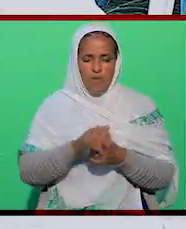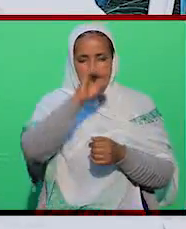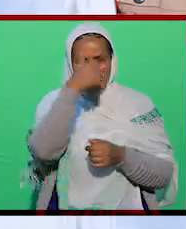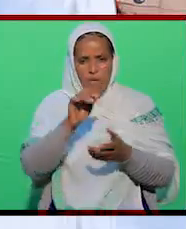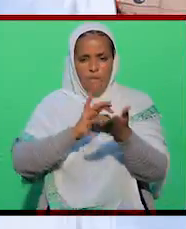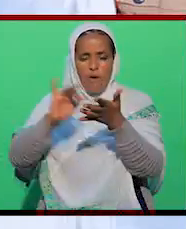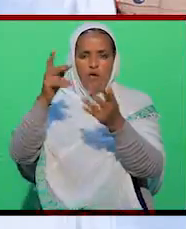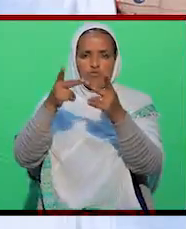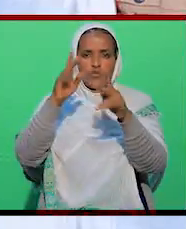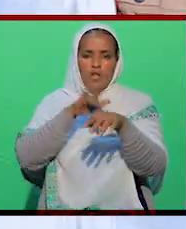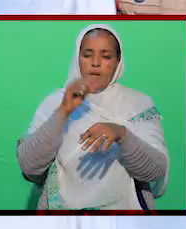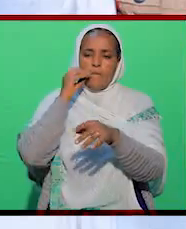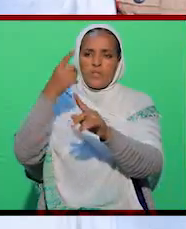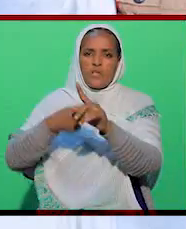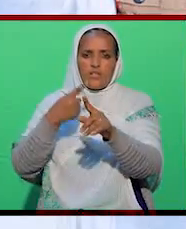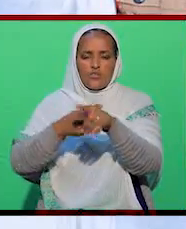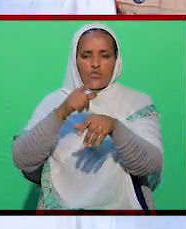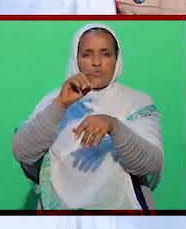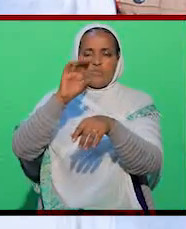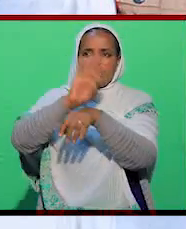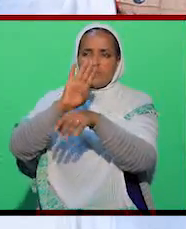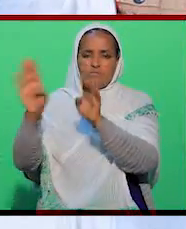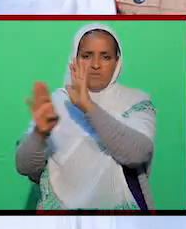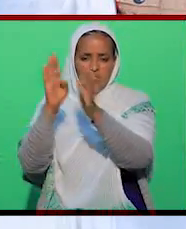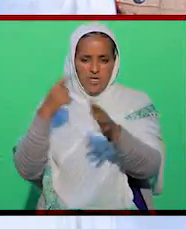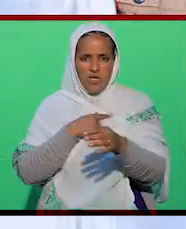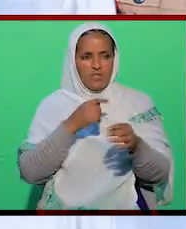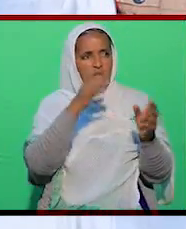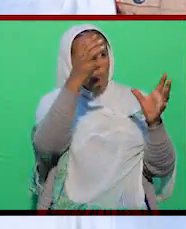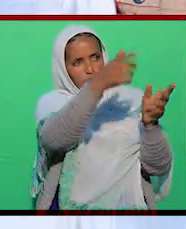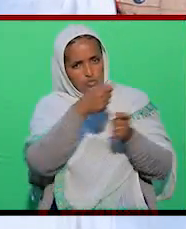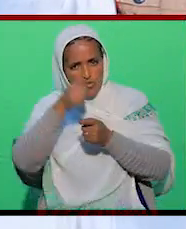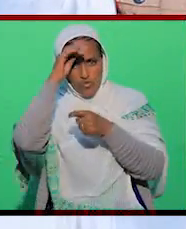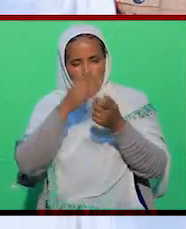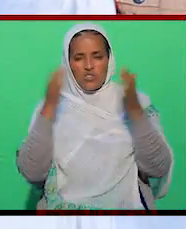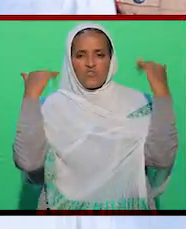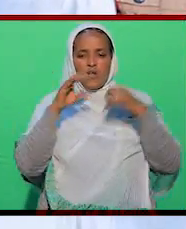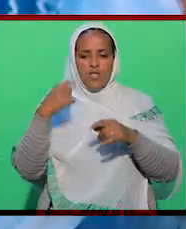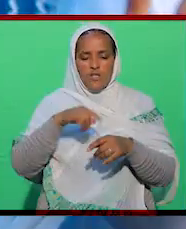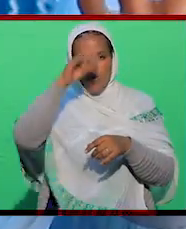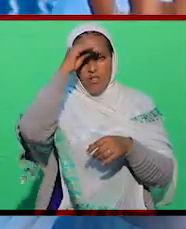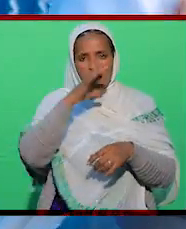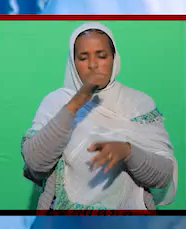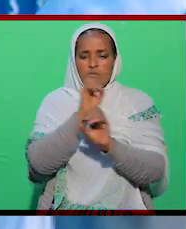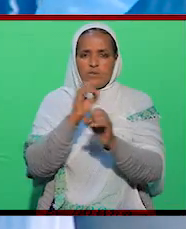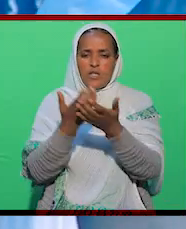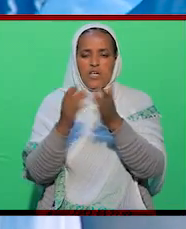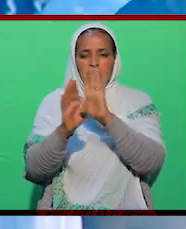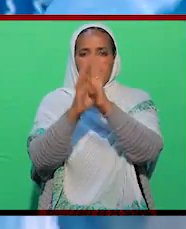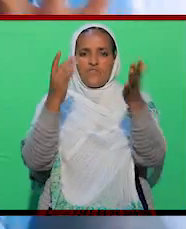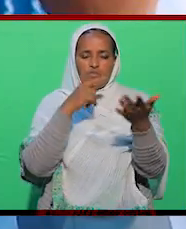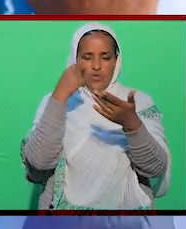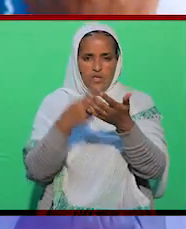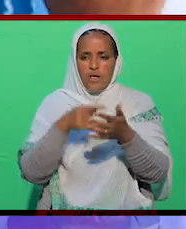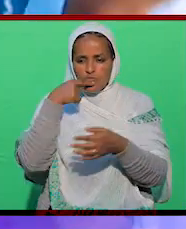ነው ይሆን ነው። ማንም ባዶ ቦታ ላይ ቤት ተከራይቶ ቸርች የሚከፍተው እኮ ከኛ የሚወስደውን ሰው ተስፋ አድርጎ ነው። ለምን? የኛ ሰው አልተማረም። ስለዚህ ለምንም